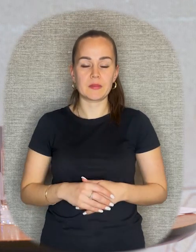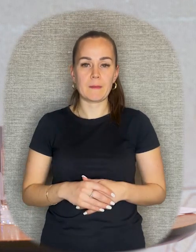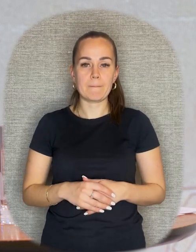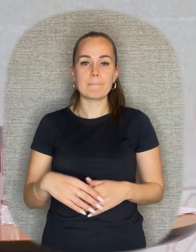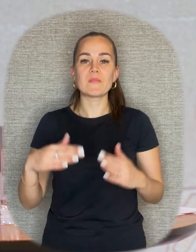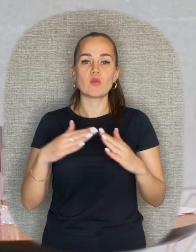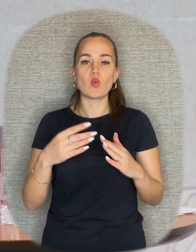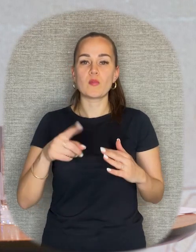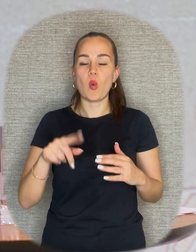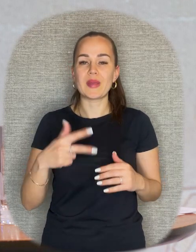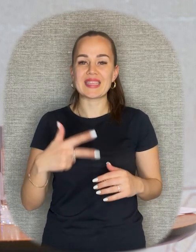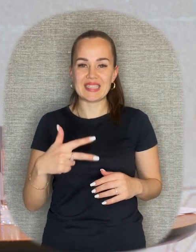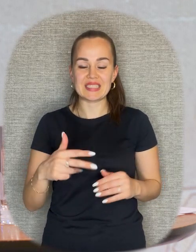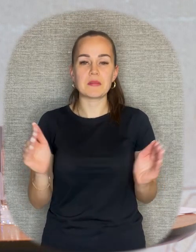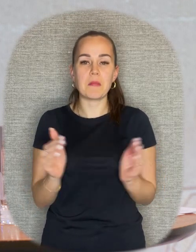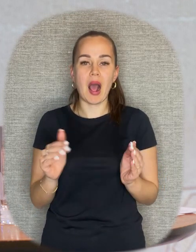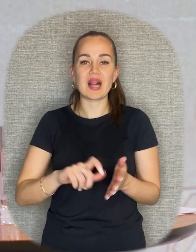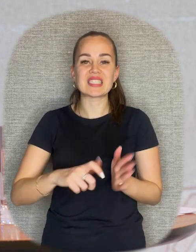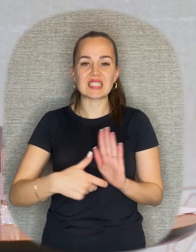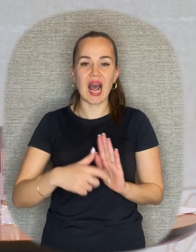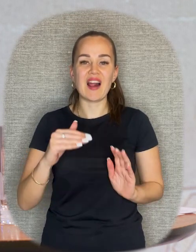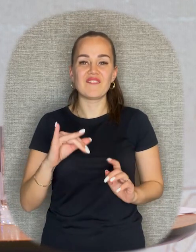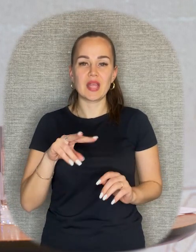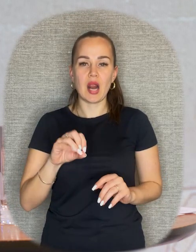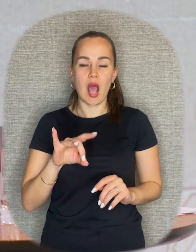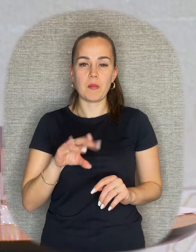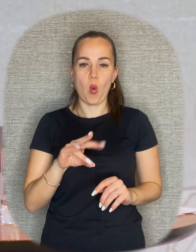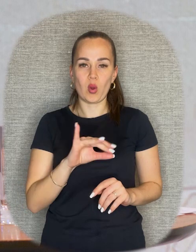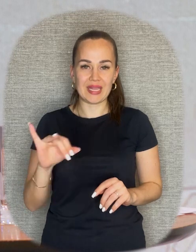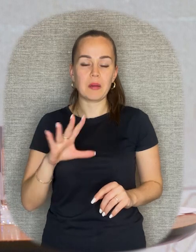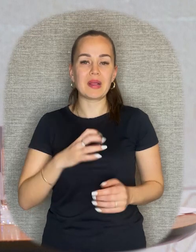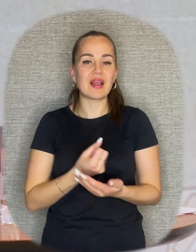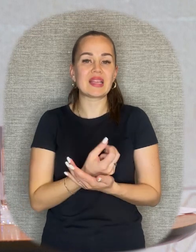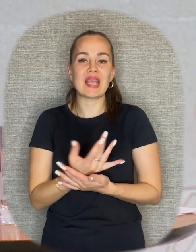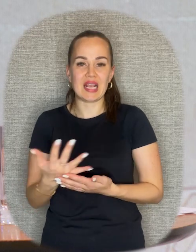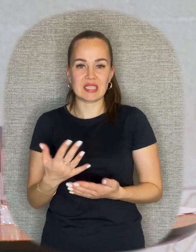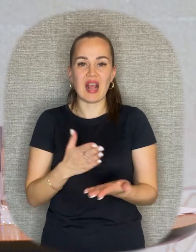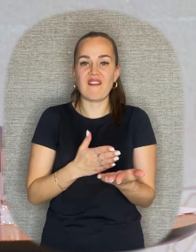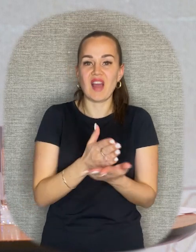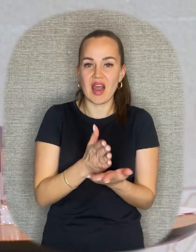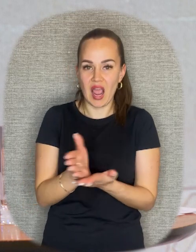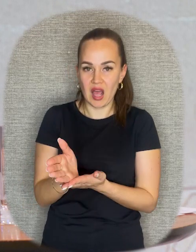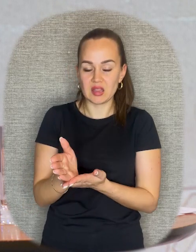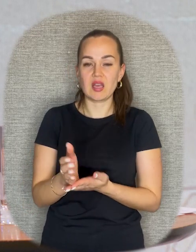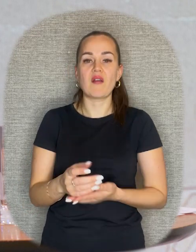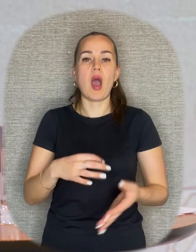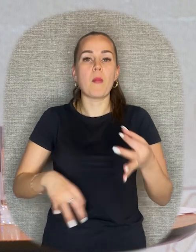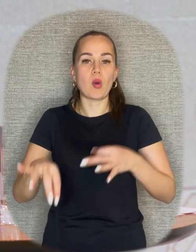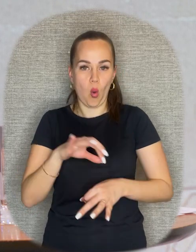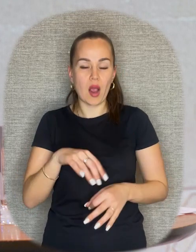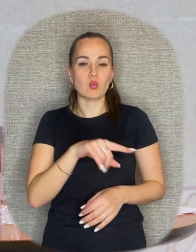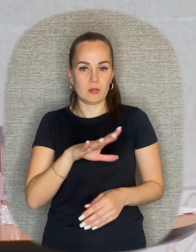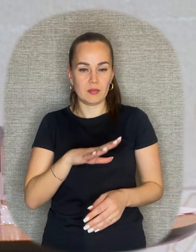100% это дом на Невском проспекте дом номер за